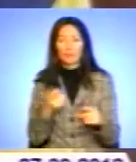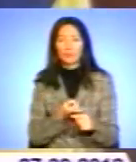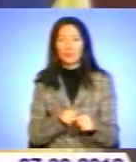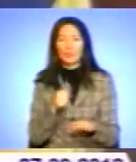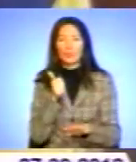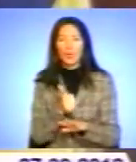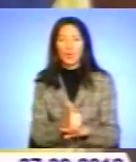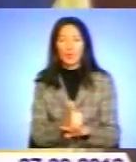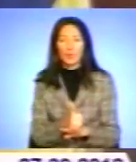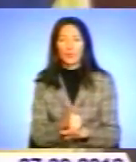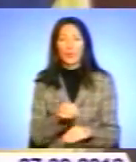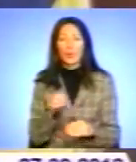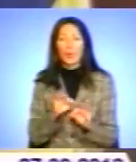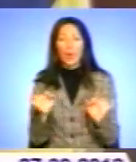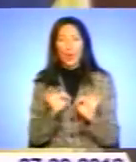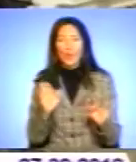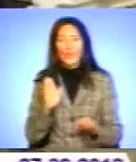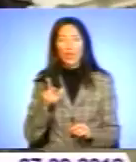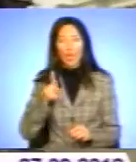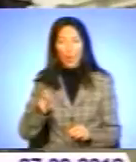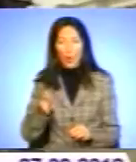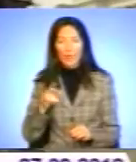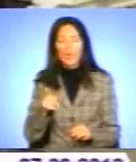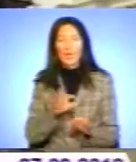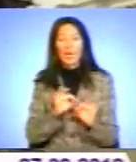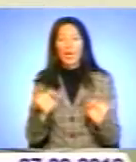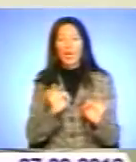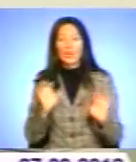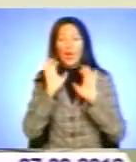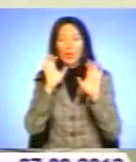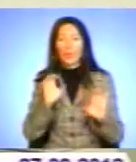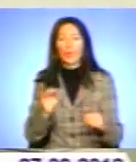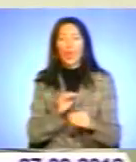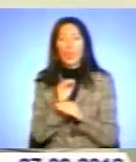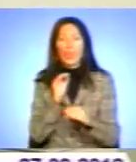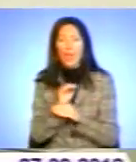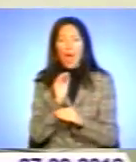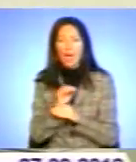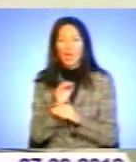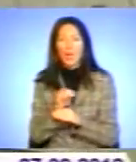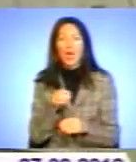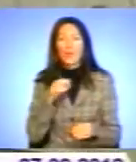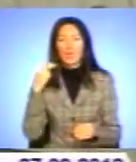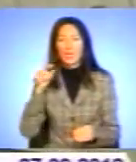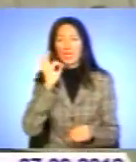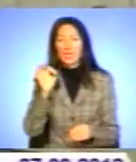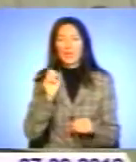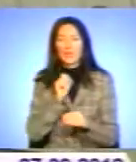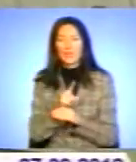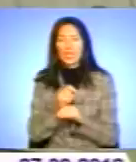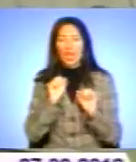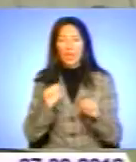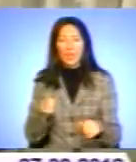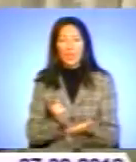головне. Прокоментував Віктор Янукович і резонансний законопроект про наклеп. Президент наголосив, завдання влади – забезпечувати